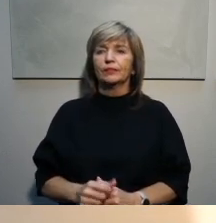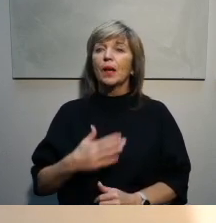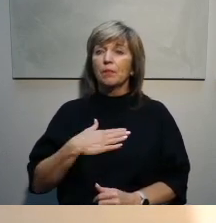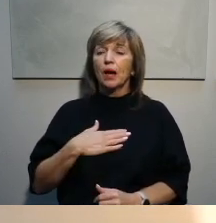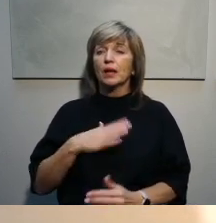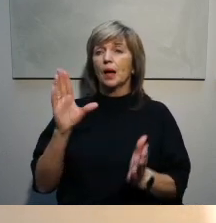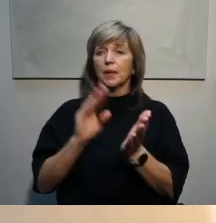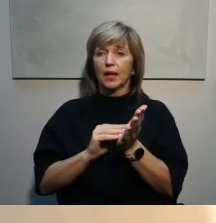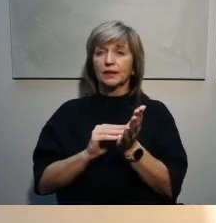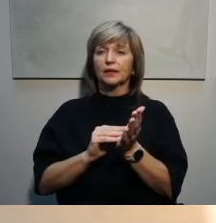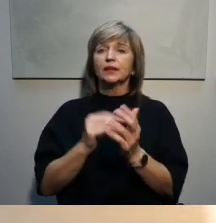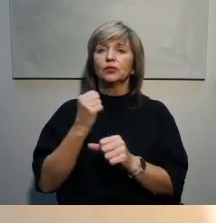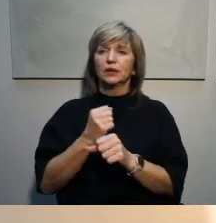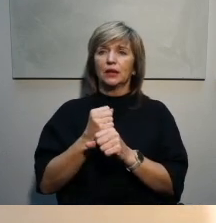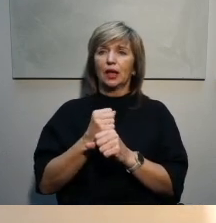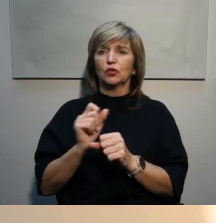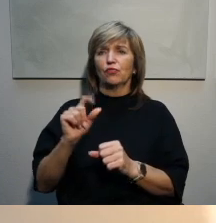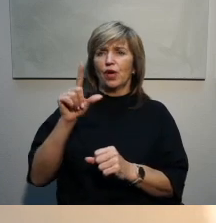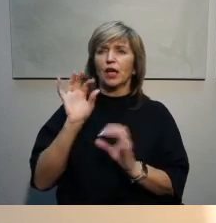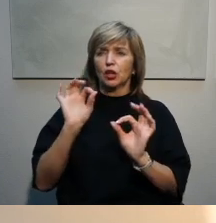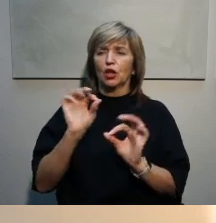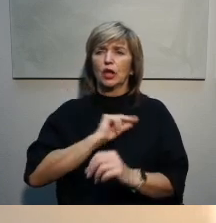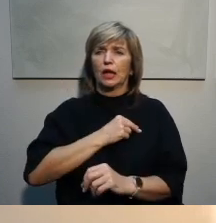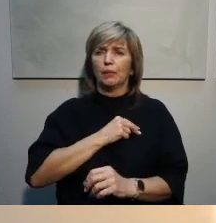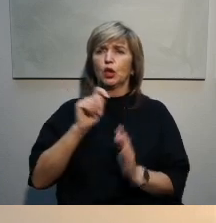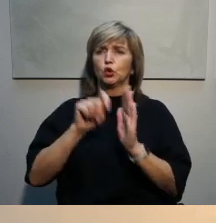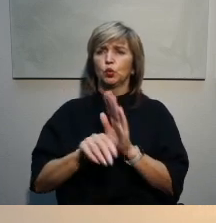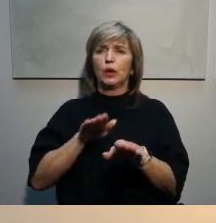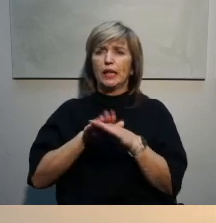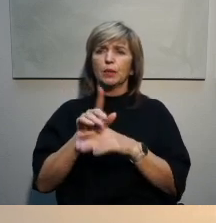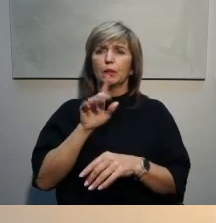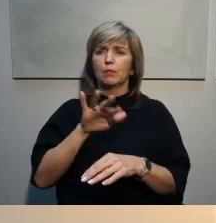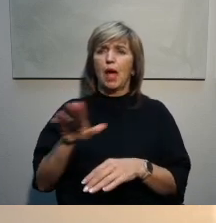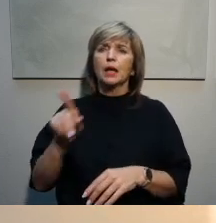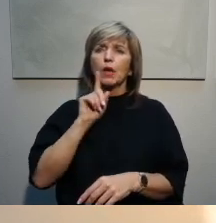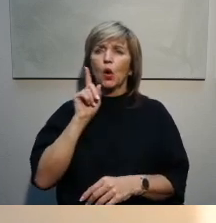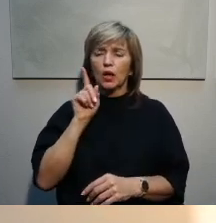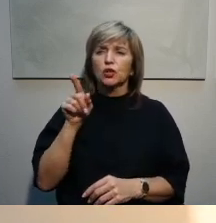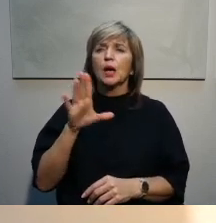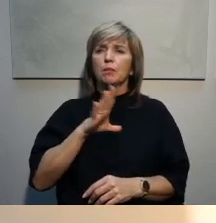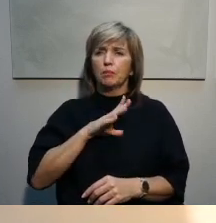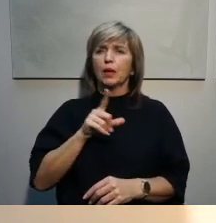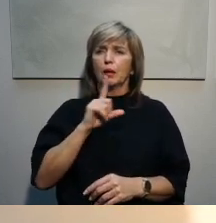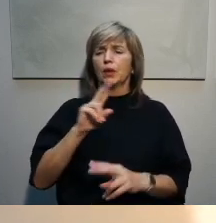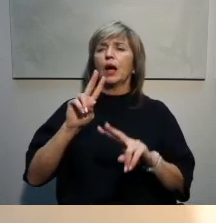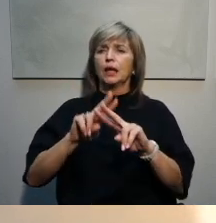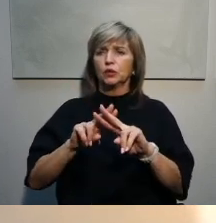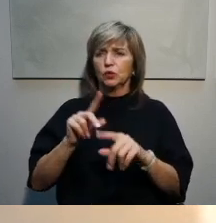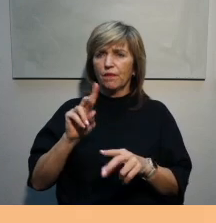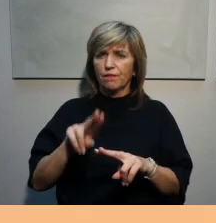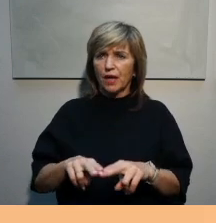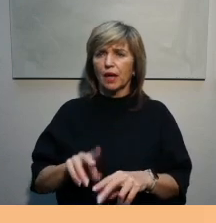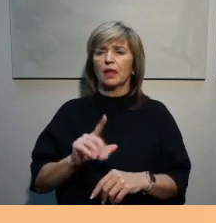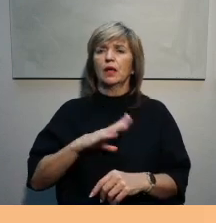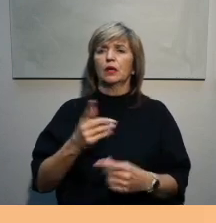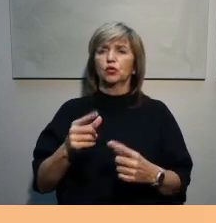Manā pieredzē, strādājot vairāk tieši kriminālsodu izpildē ar bērniem jauniešiem, tā ir bijusi gan ieslodzījuma vieta,